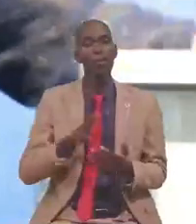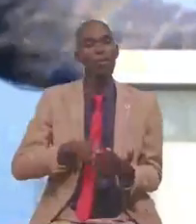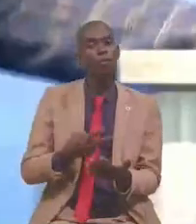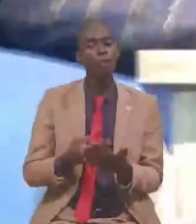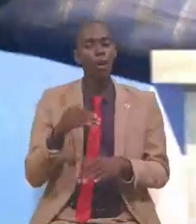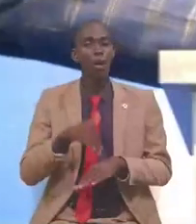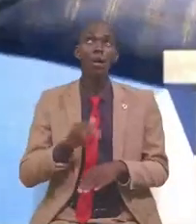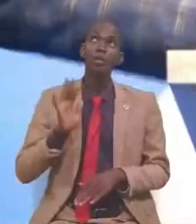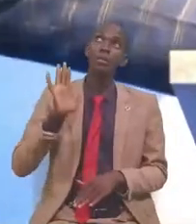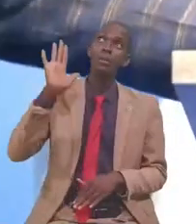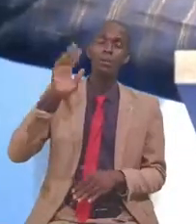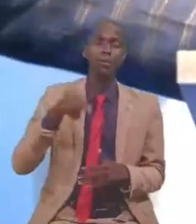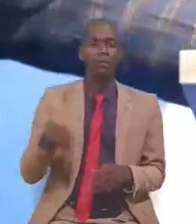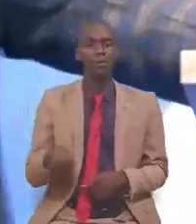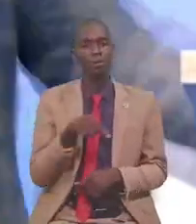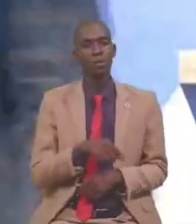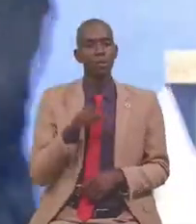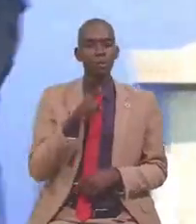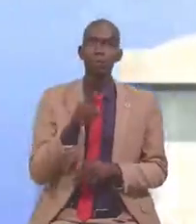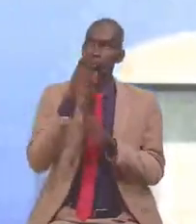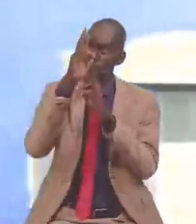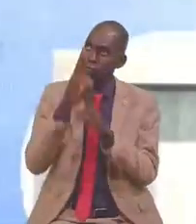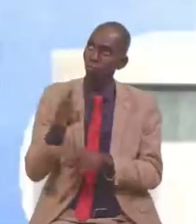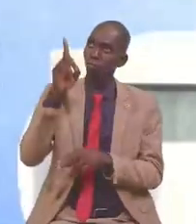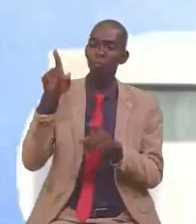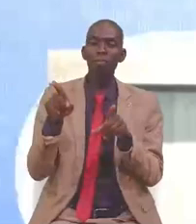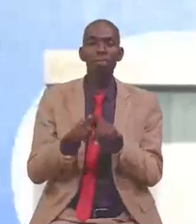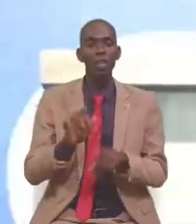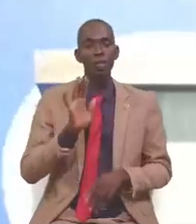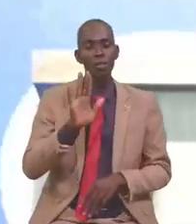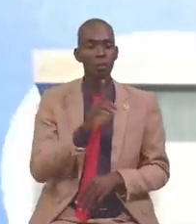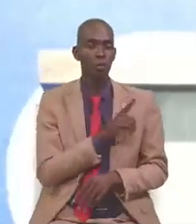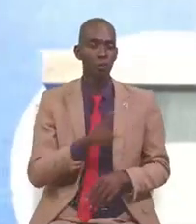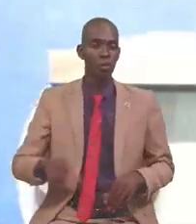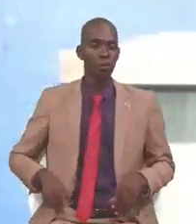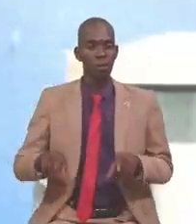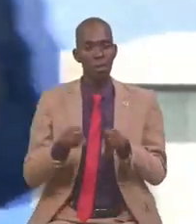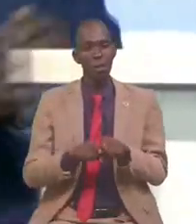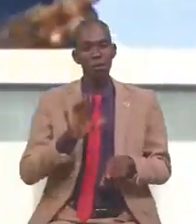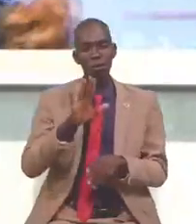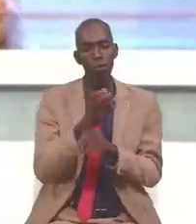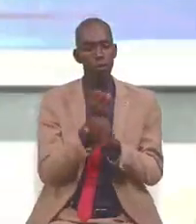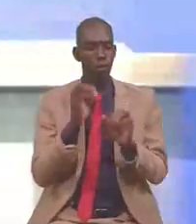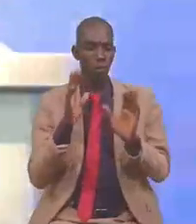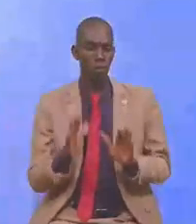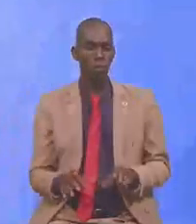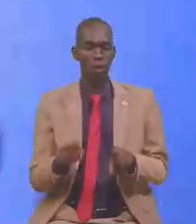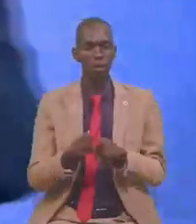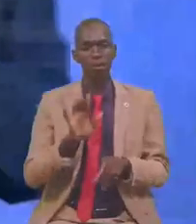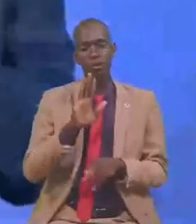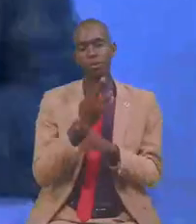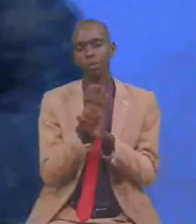ses pieds et vous le prenez en tant que votre Seigneur et Sauveur, votre Rédempteur. Le